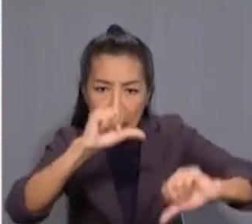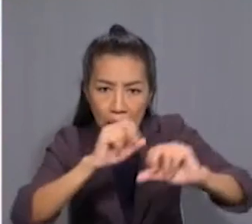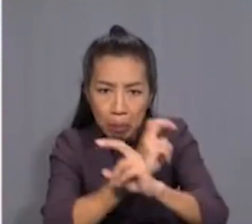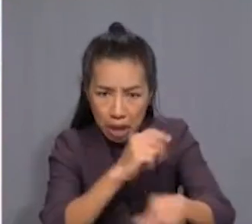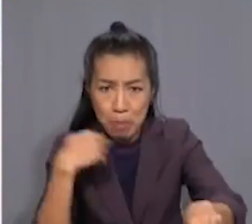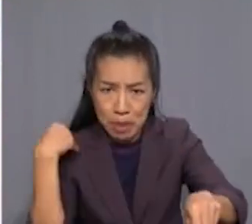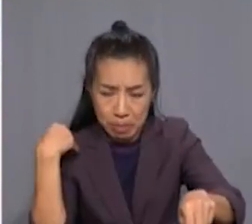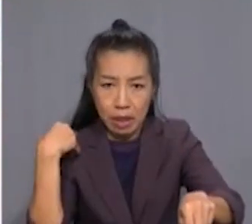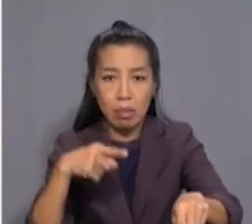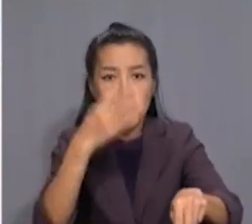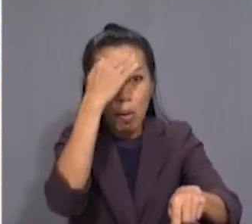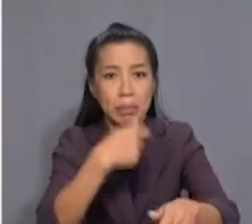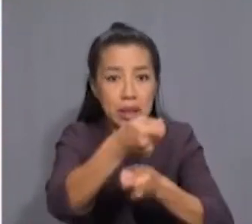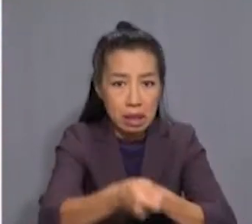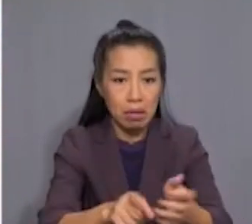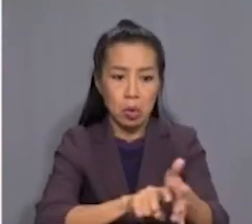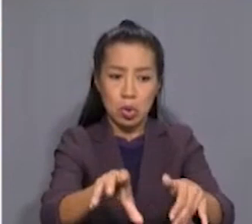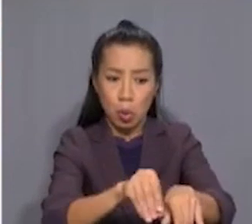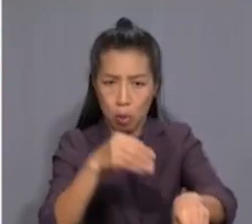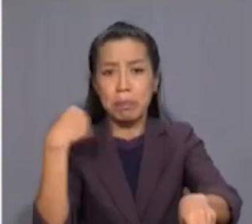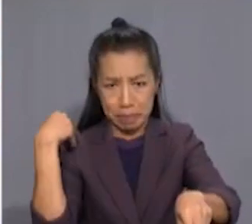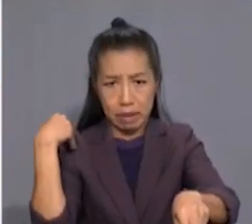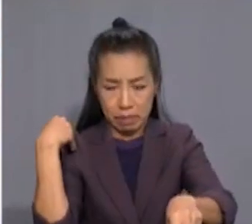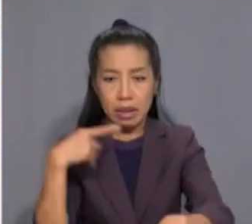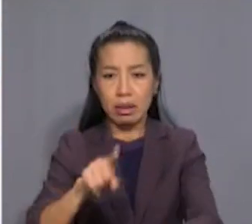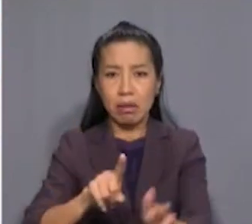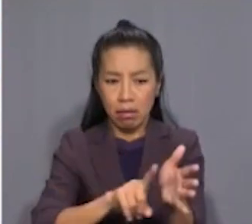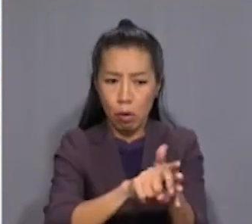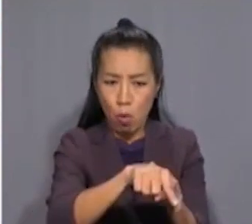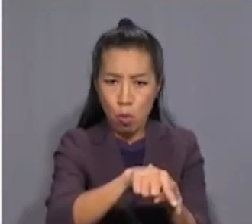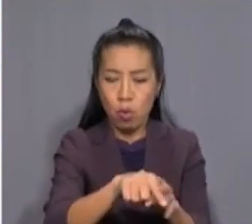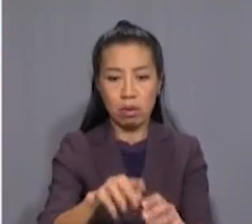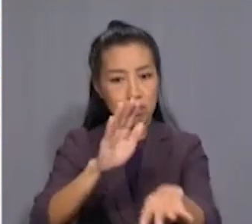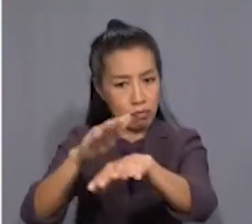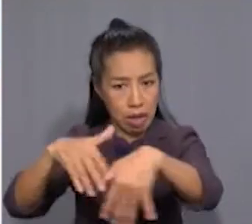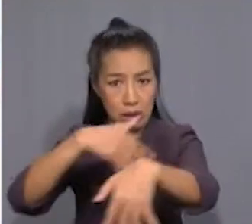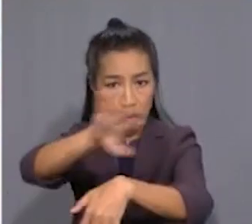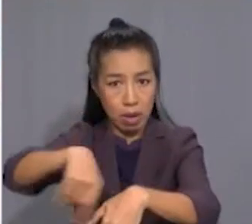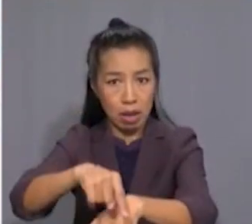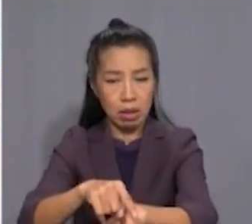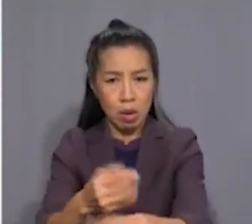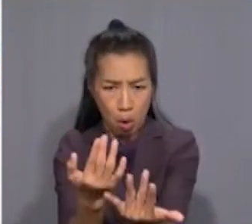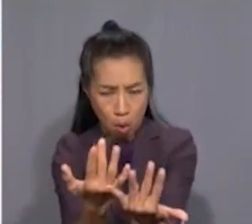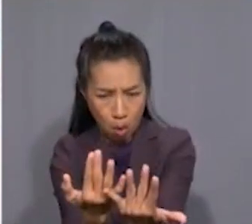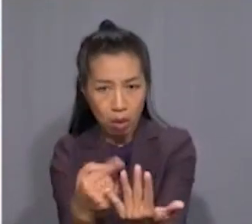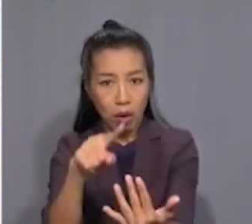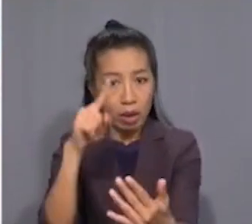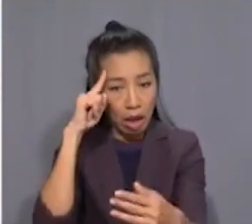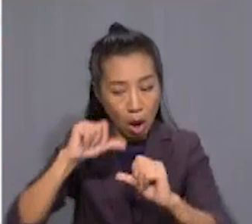จากการทำการเกษตรแล้วก็เชื้อโรคนะครับอันนี้ฝากว่ายังไงต้องขอเวลาที่เ